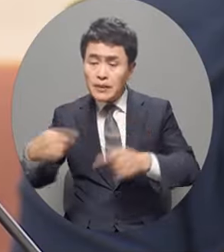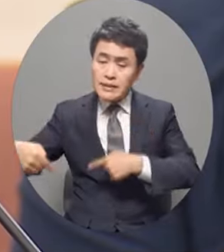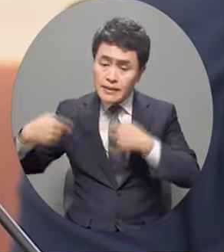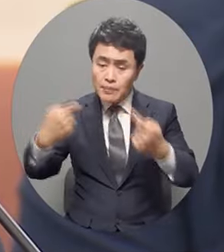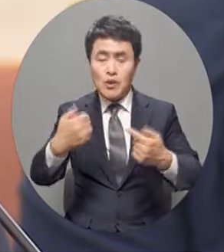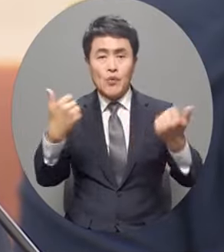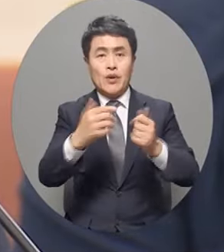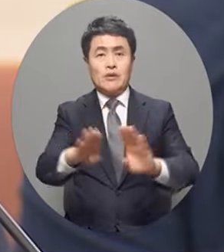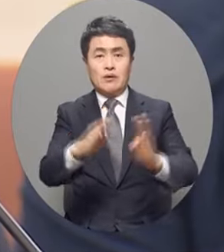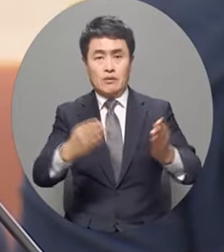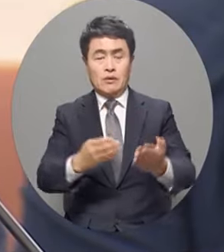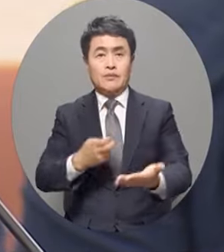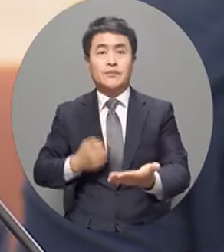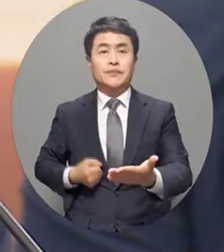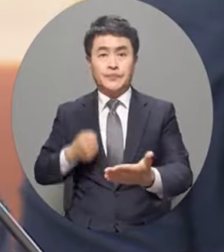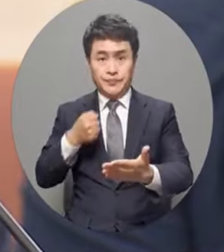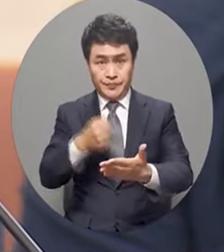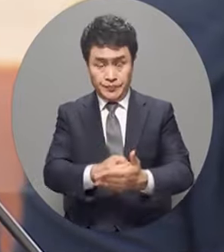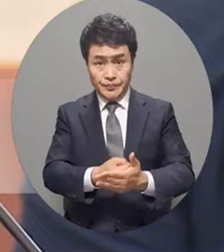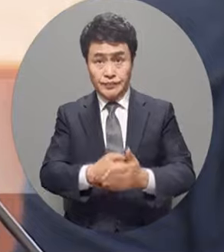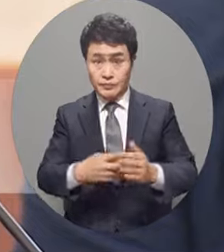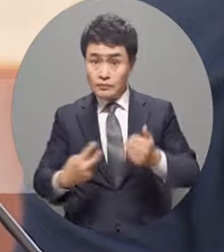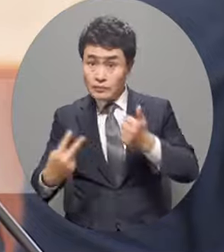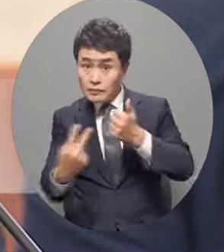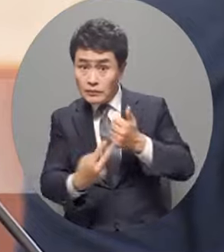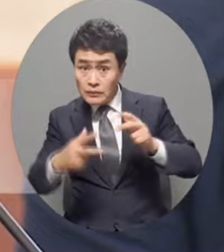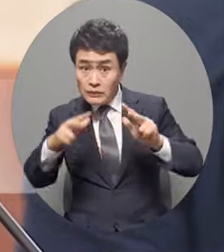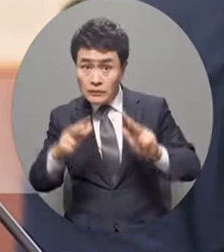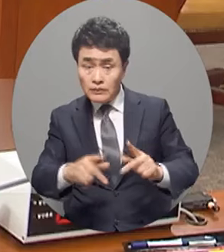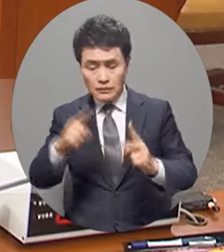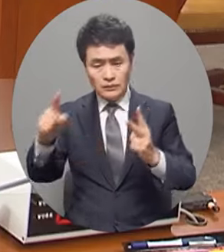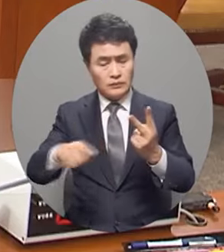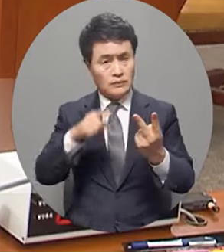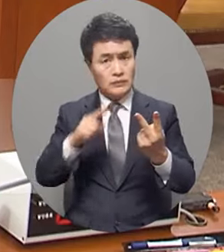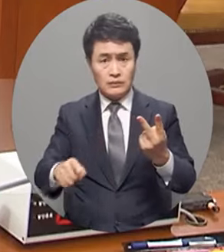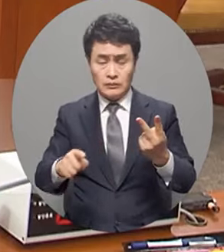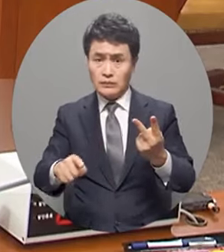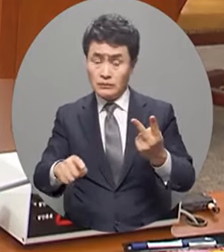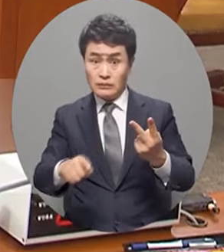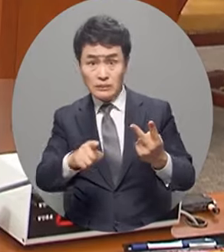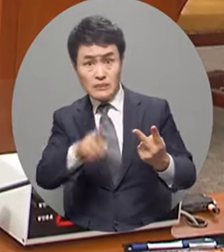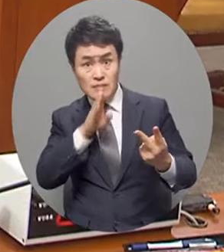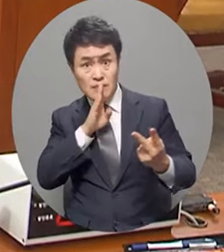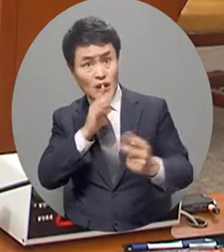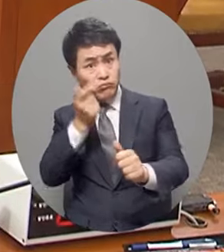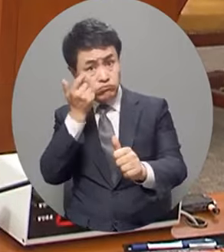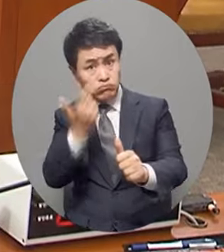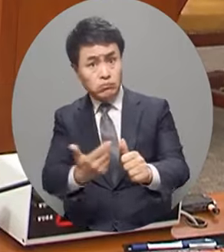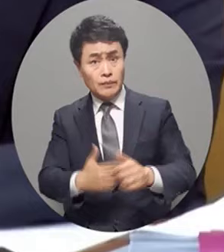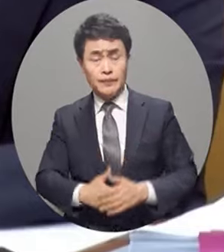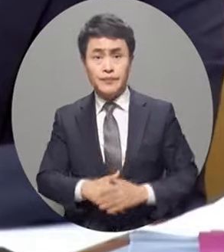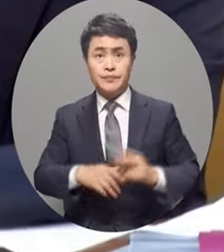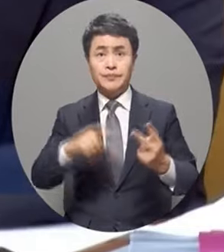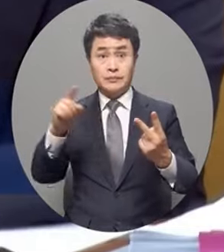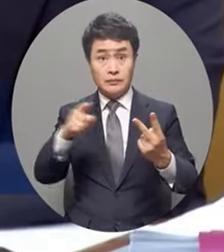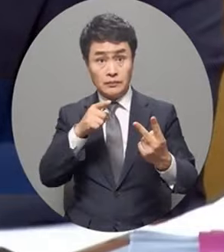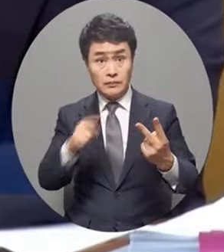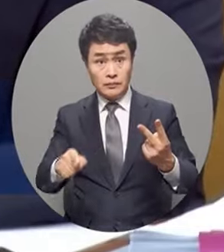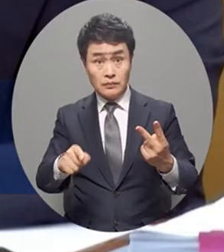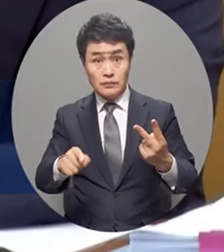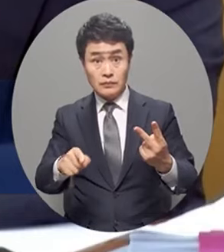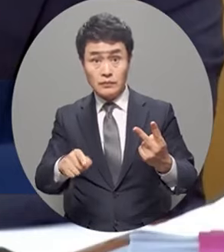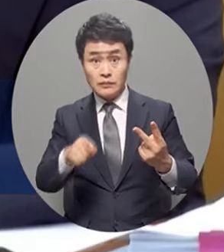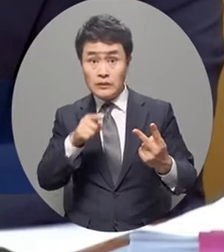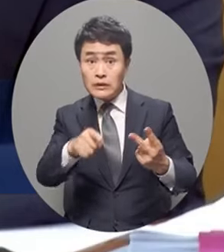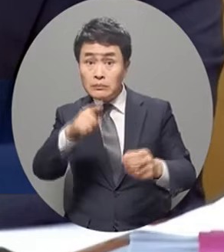있도록 규정했습니다 의원들은 지금의 2인가 정상이냐고 따졌습니다 2인가 그렇다면